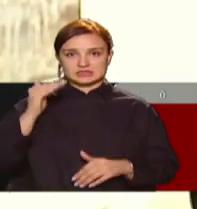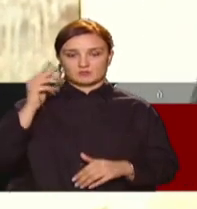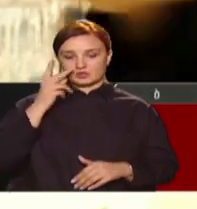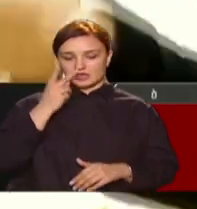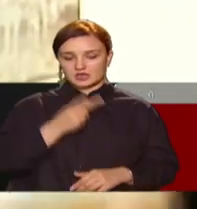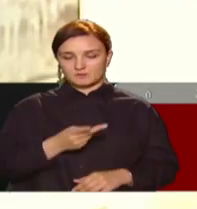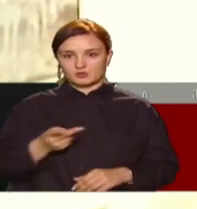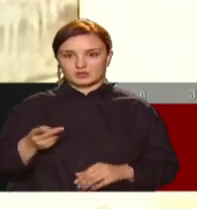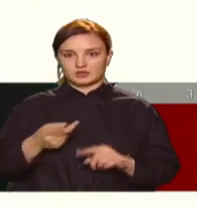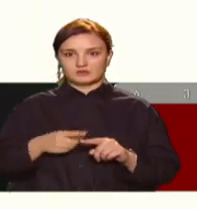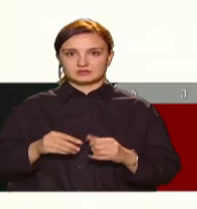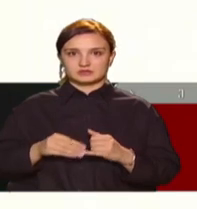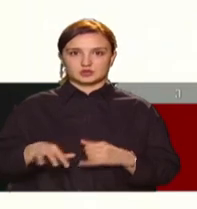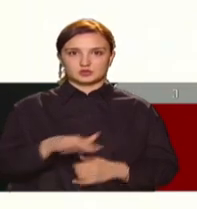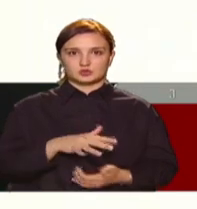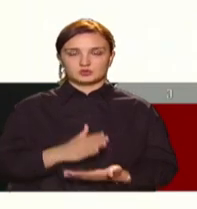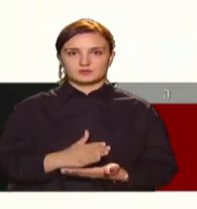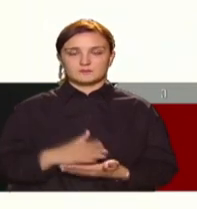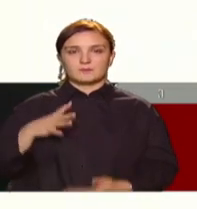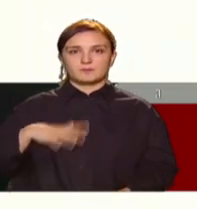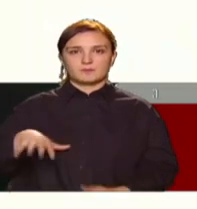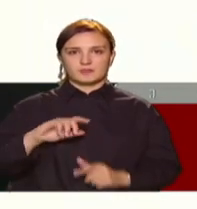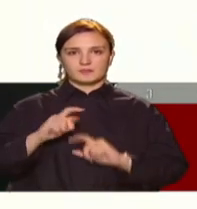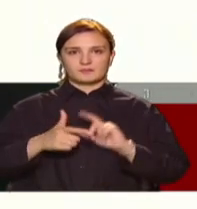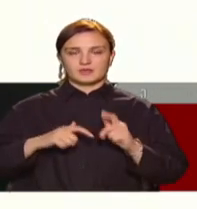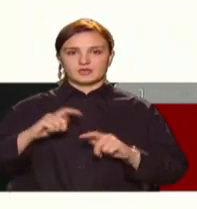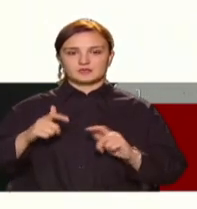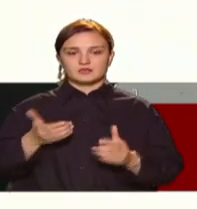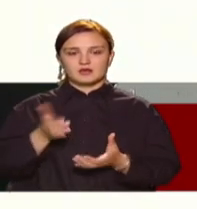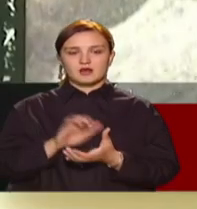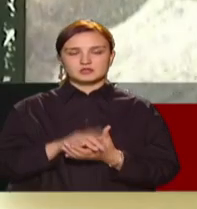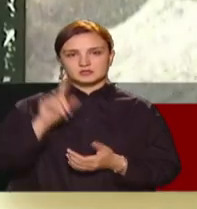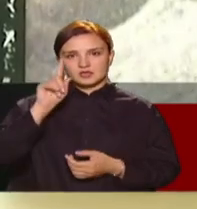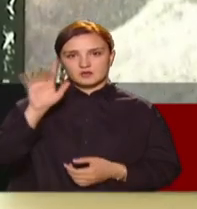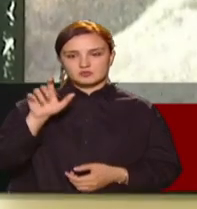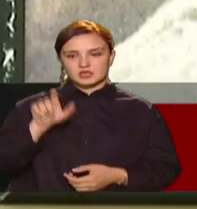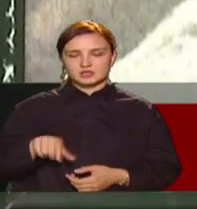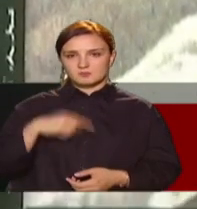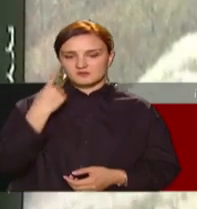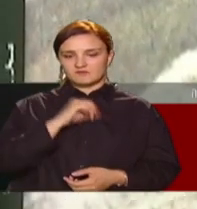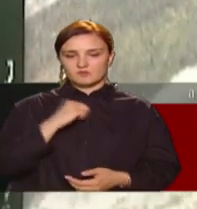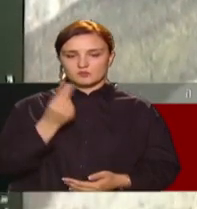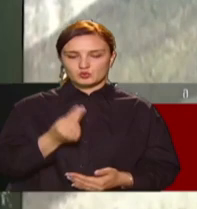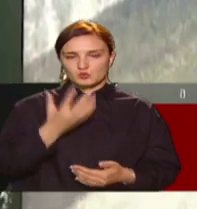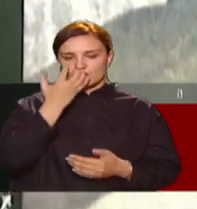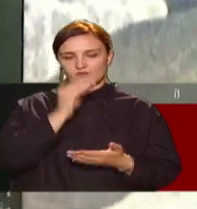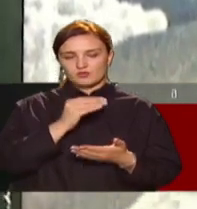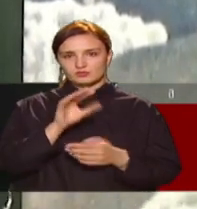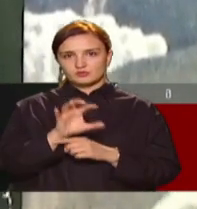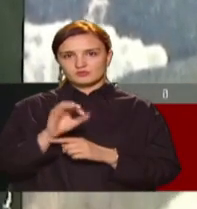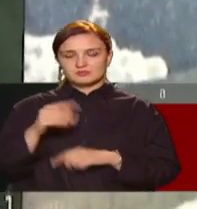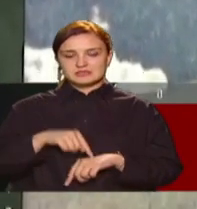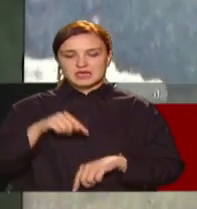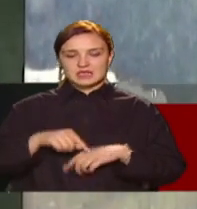გადმოხედავ, აი ეს ტერიტორია არის. საქართველოს მთიანეთის გაცნობა, გამოჩენილ ადამიანთა პორტრეტები, ფოტო ჩანახატები და მისი